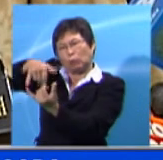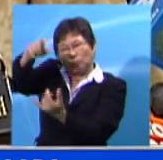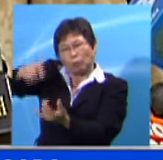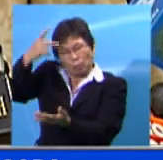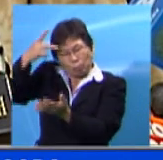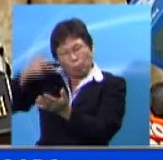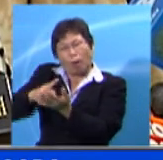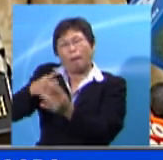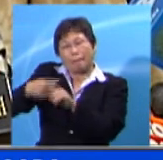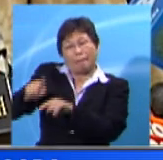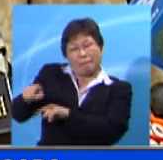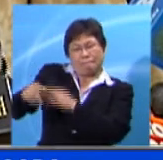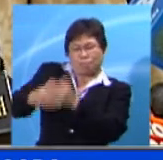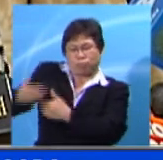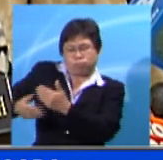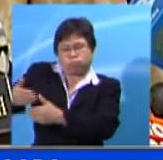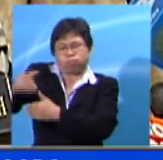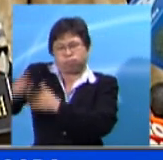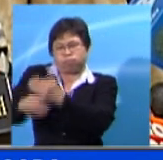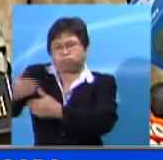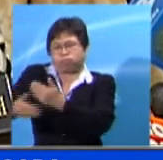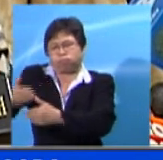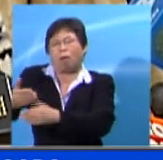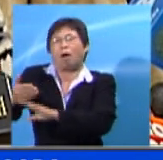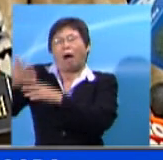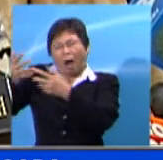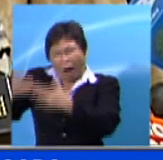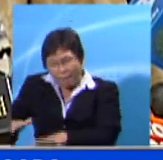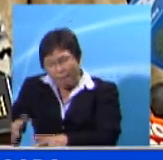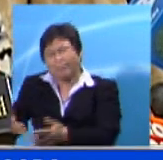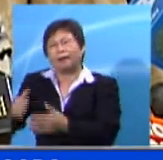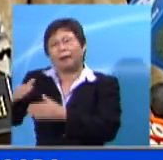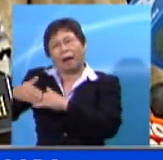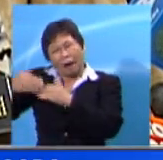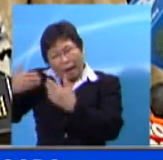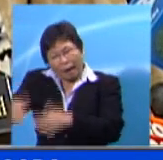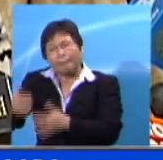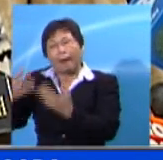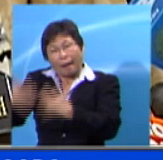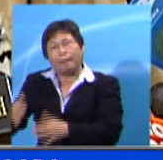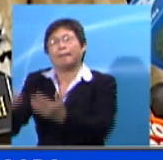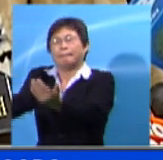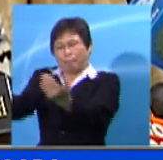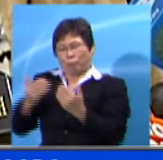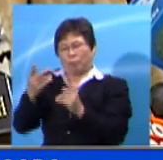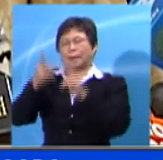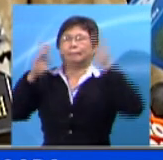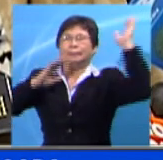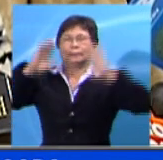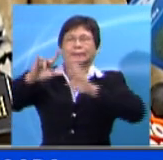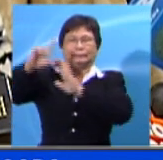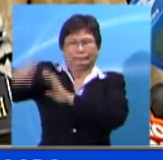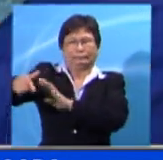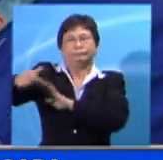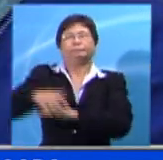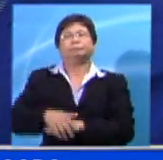melalui beberapa proses sebelum ia dibenarkan untuk dibawa kembali ke tanah